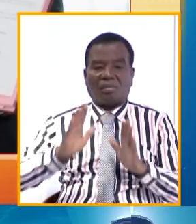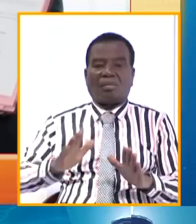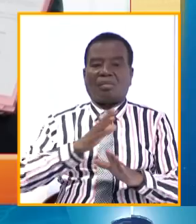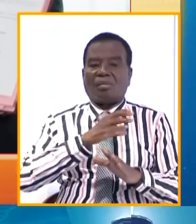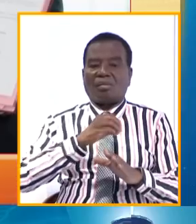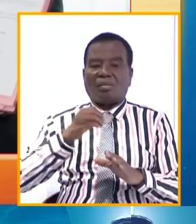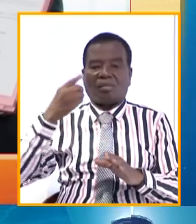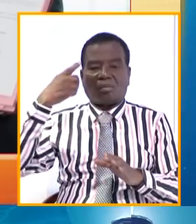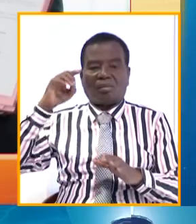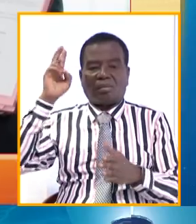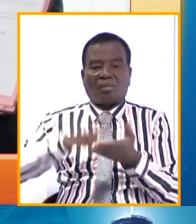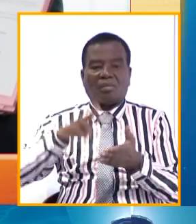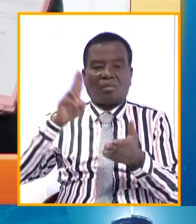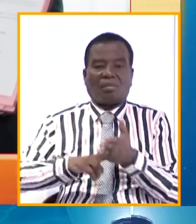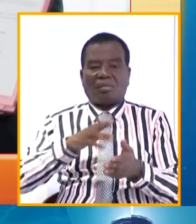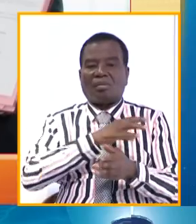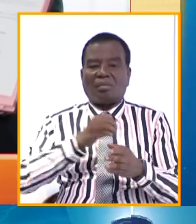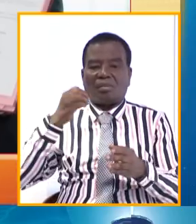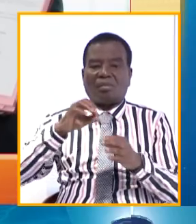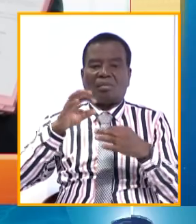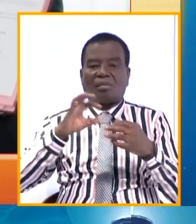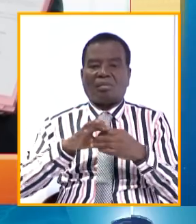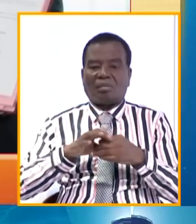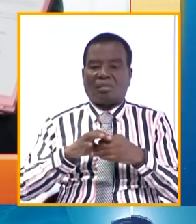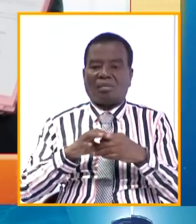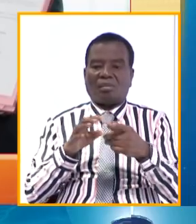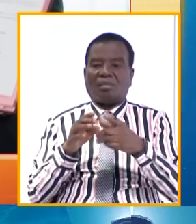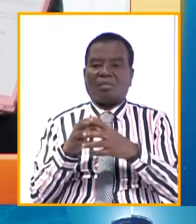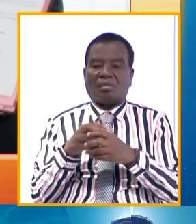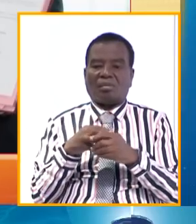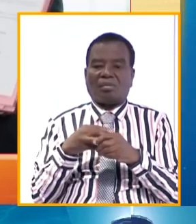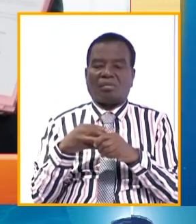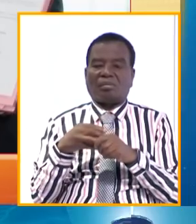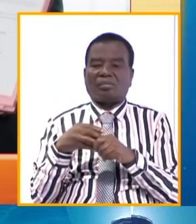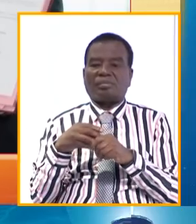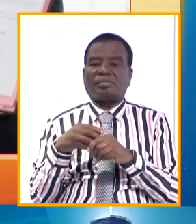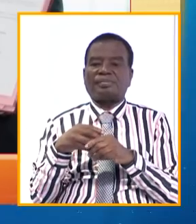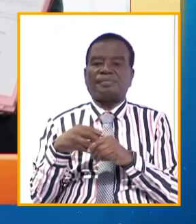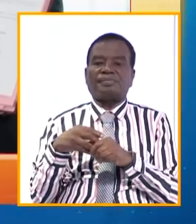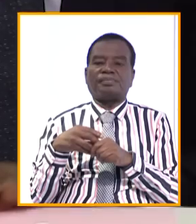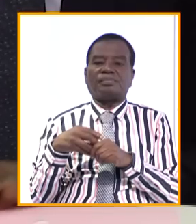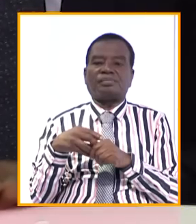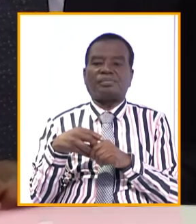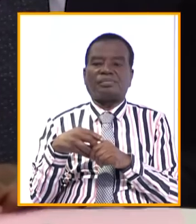l'INSAC présents à cette signature de convention, la ministre de la Culture et de la Francophonie. Reportage, Serge Pacom Didi, Didier Nguessan.